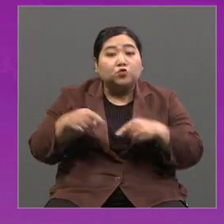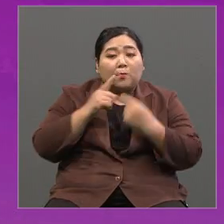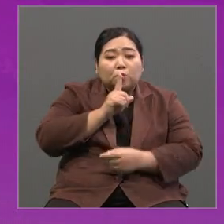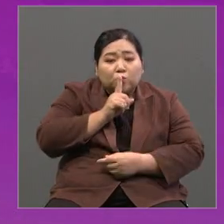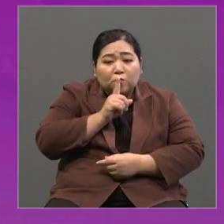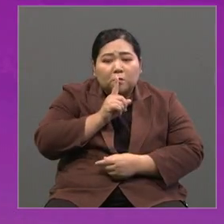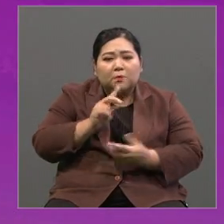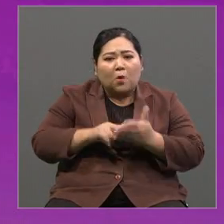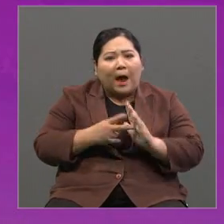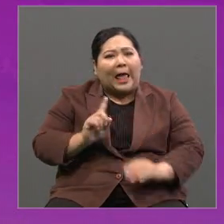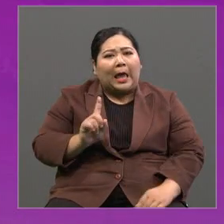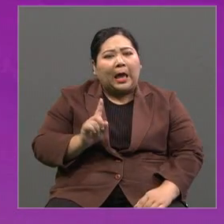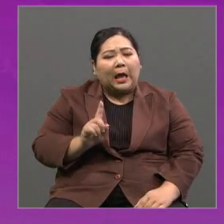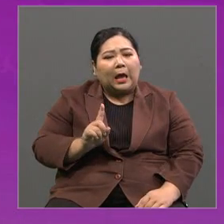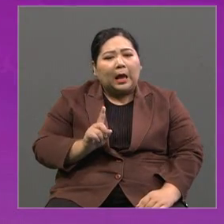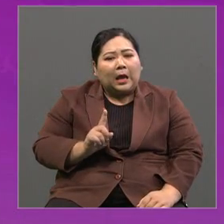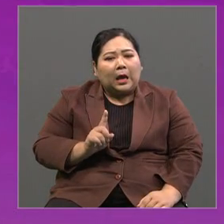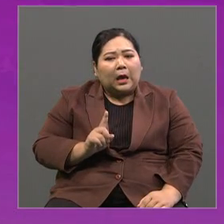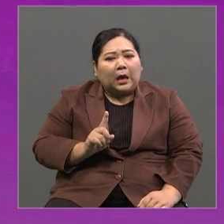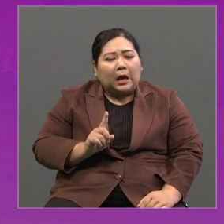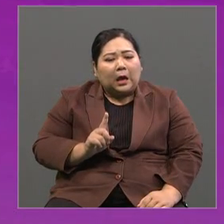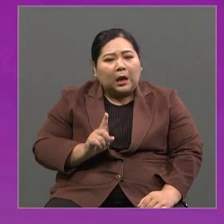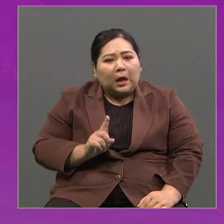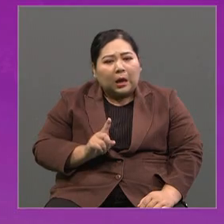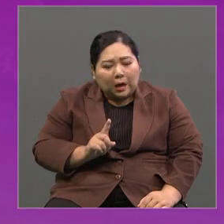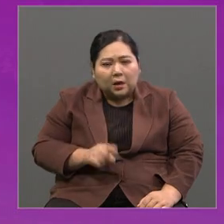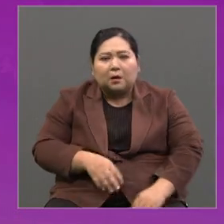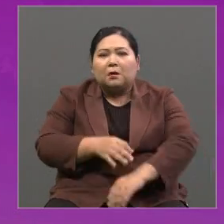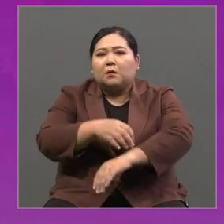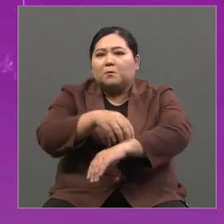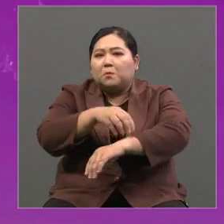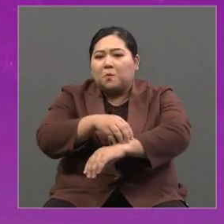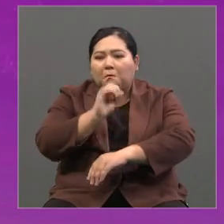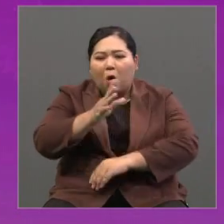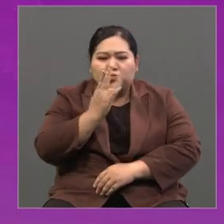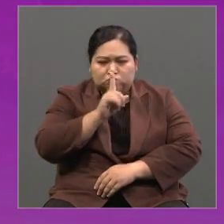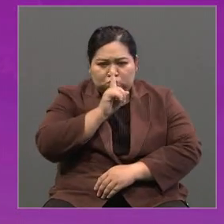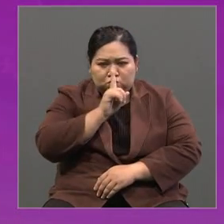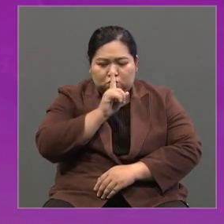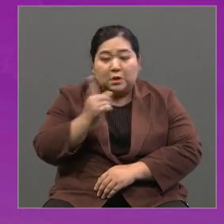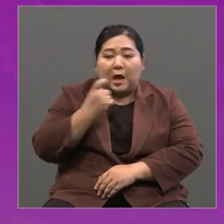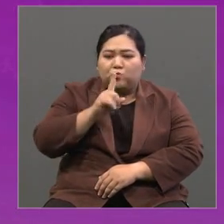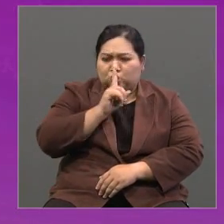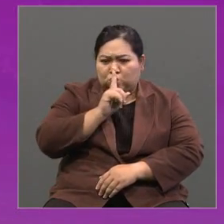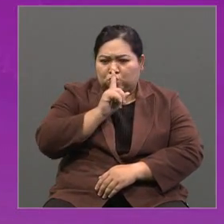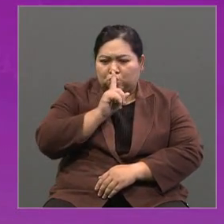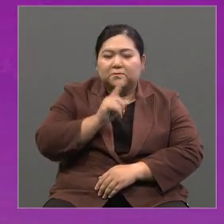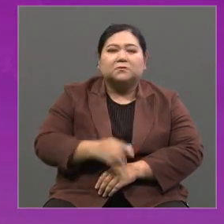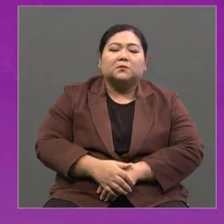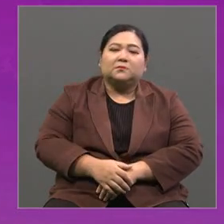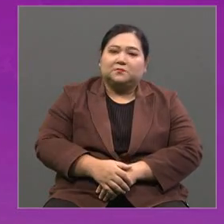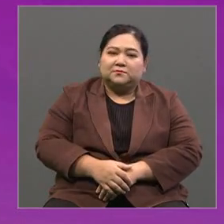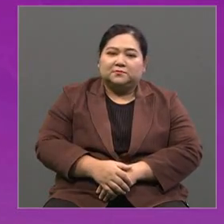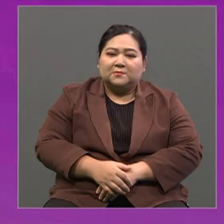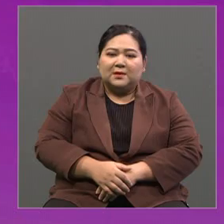คืออะไรปิดปาก พลเอกประวิตรหัวหน้าพรรคอ่ะบอกว่าให้รูดซิปปิดปากไม่พูดเรื่องนี ้แต่เมื่อวานนักข่าว